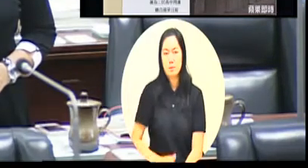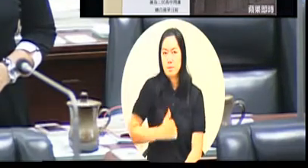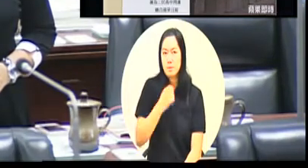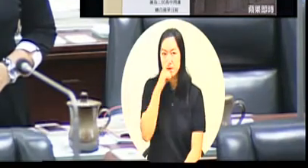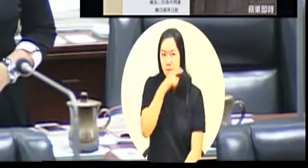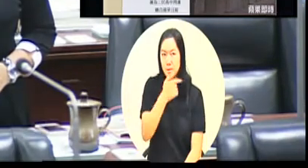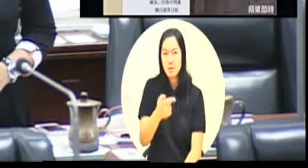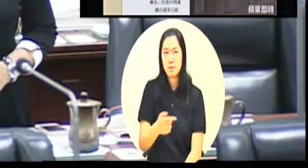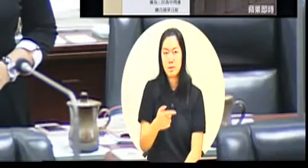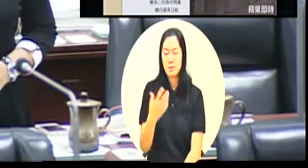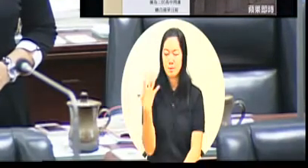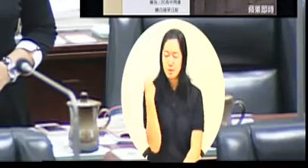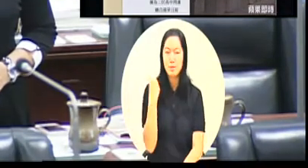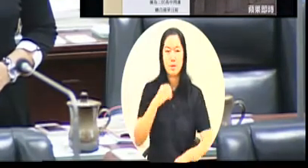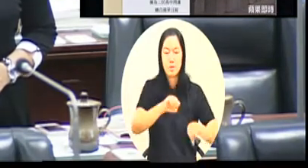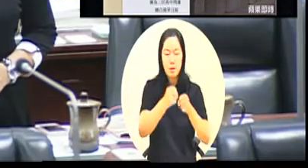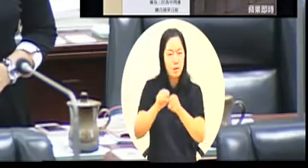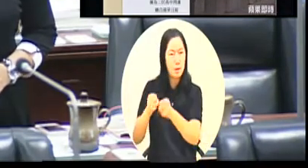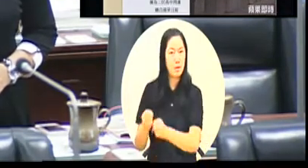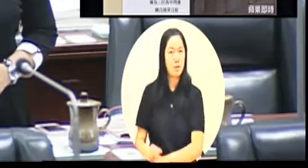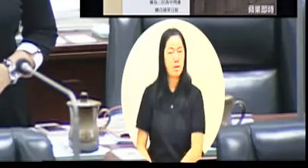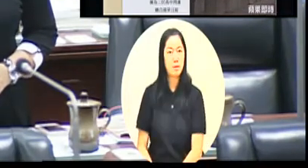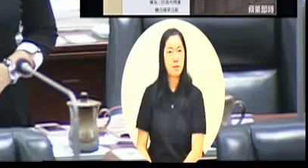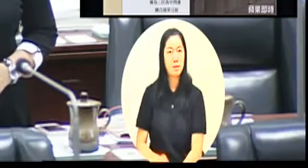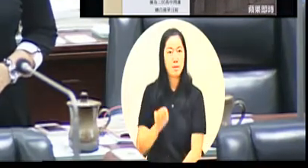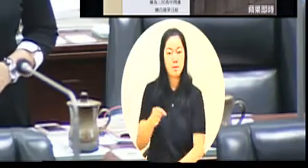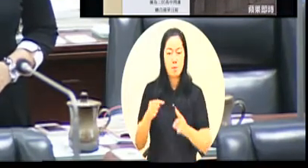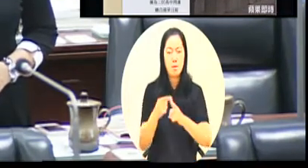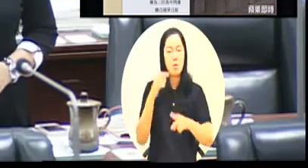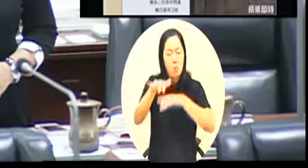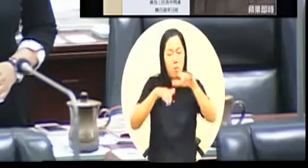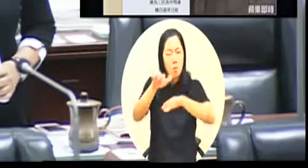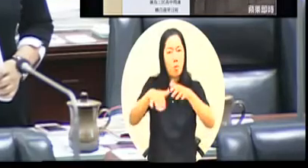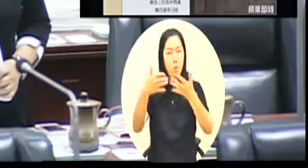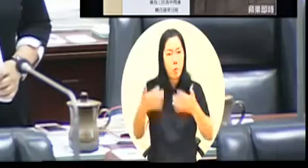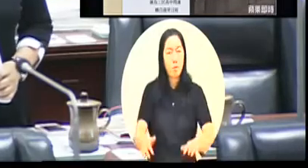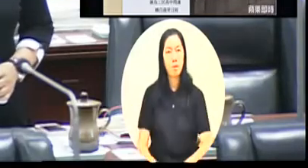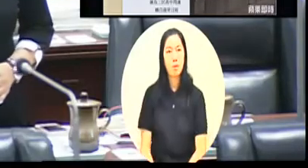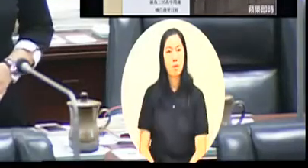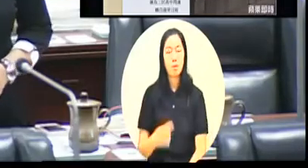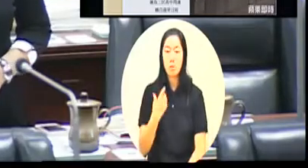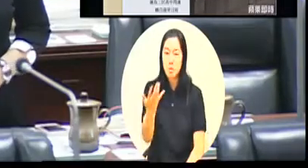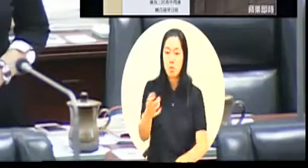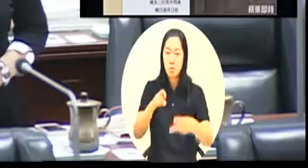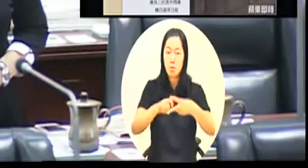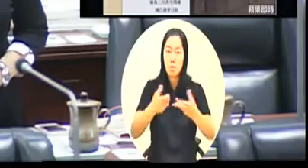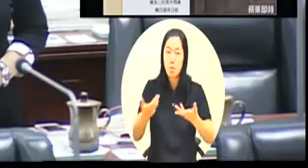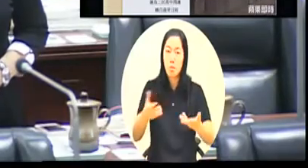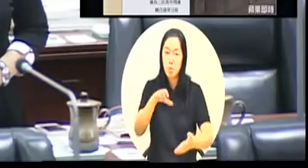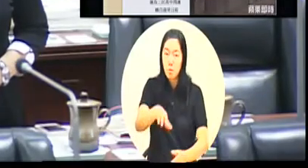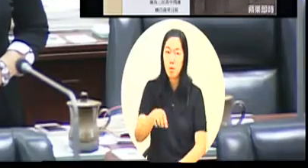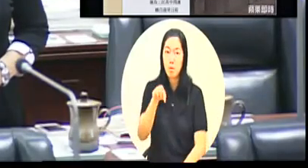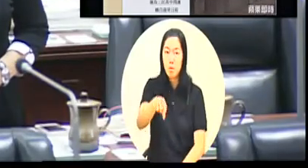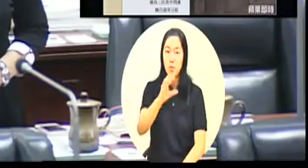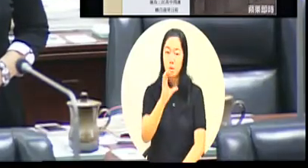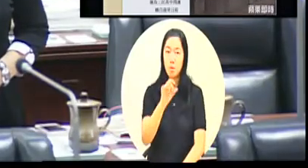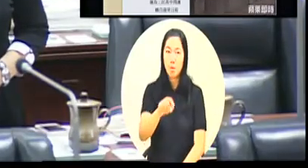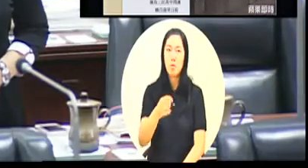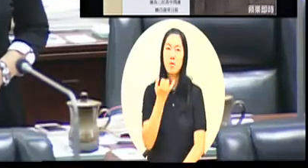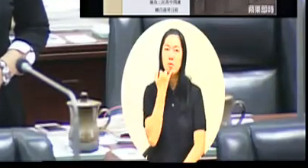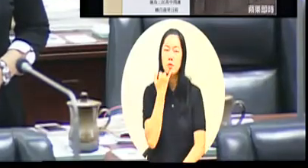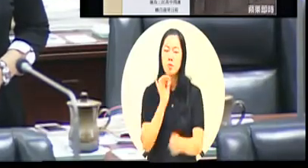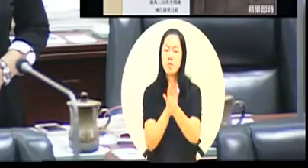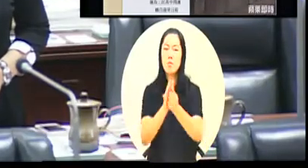脏乱很老旧，那个地方是很多人要去的。我可以在那边请求我们公务局局长，那个厕所是不是翻新一下